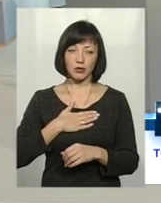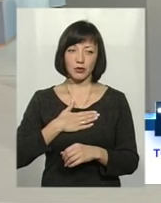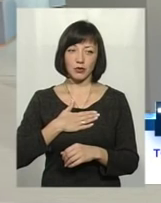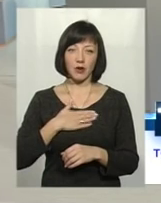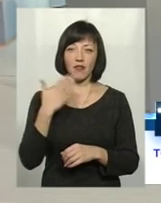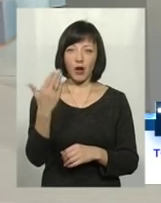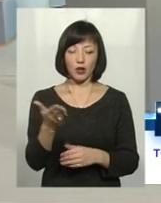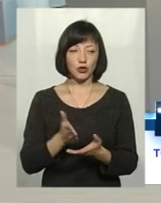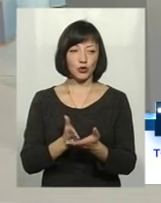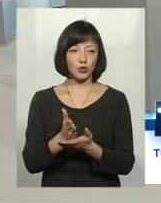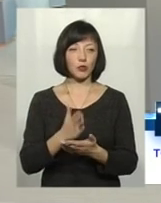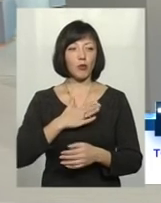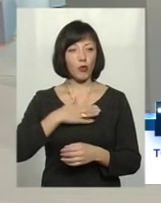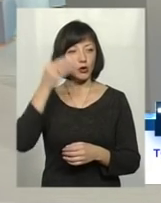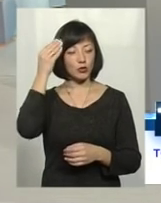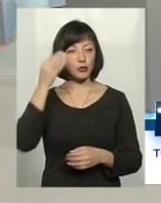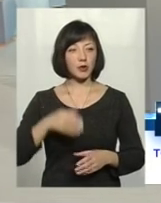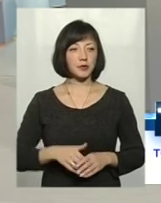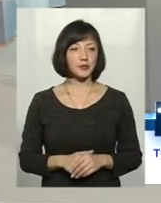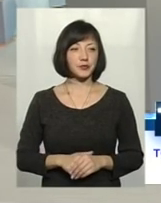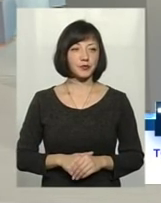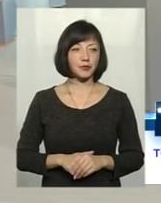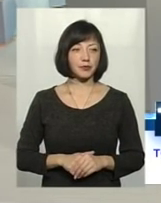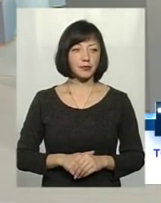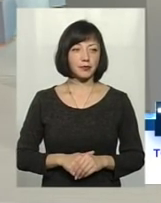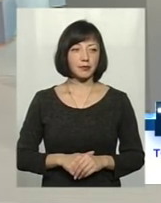вашій службі. Таке в мене побажання вам.